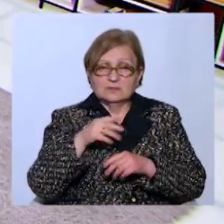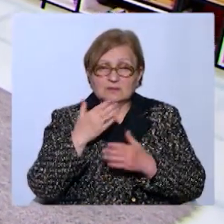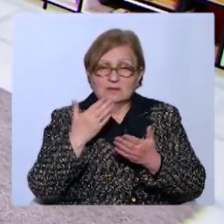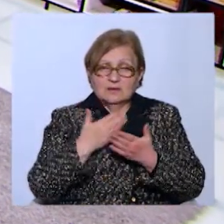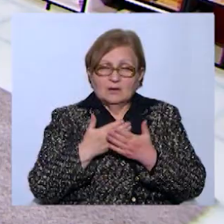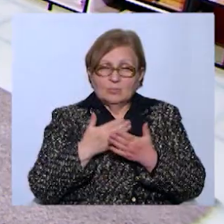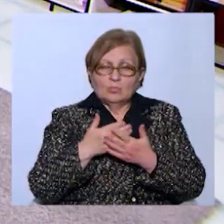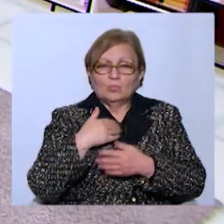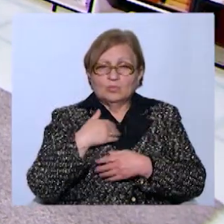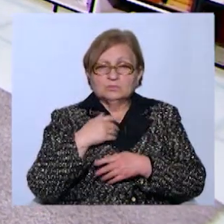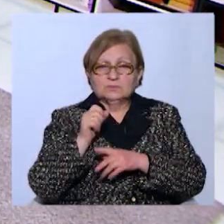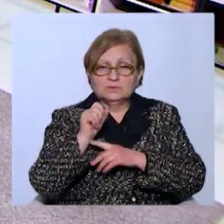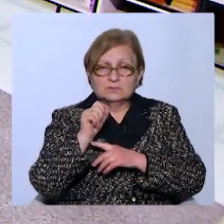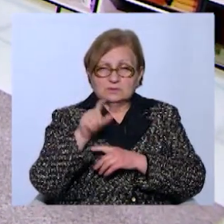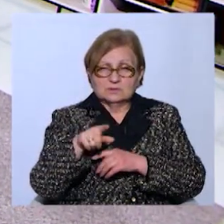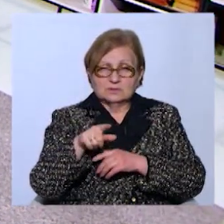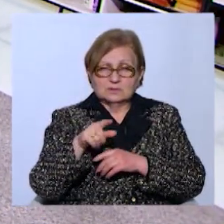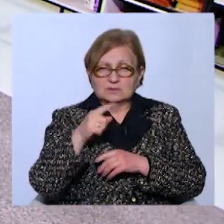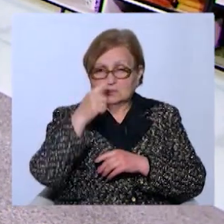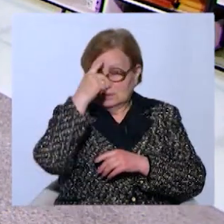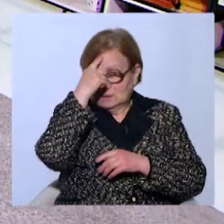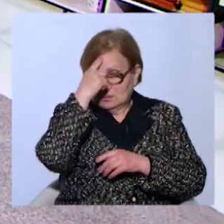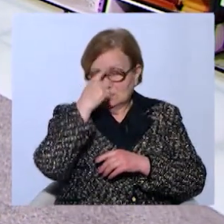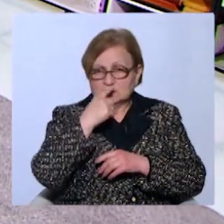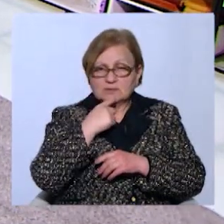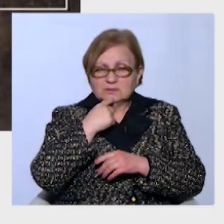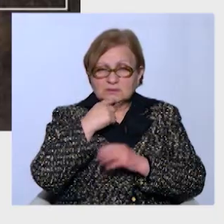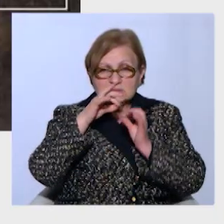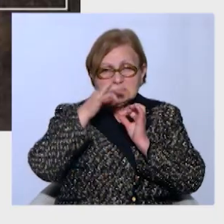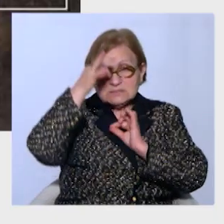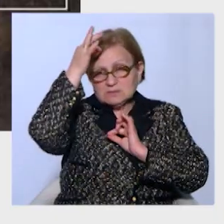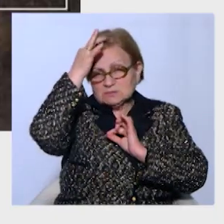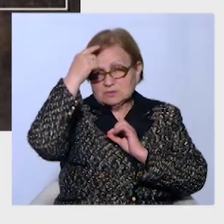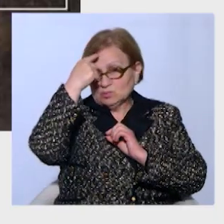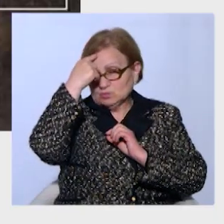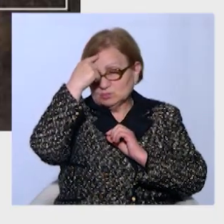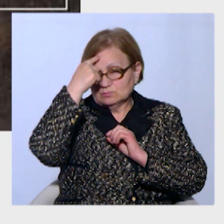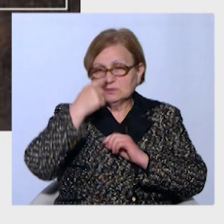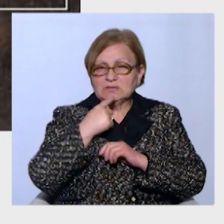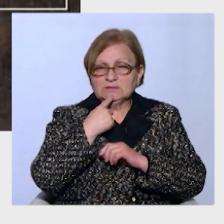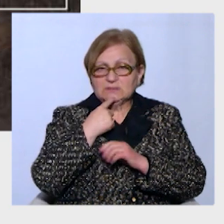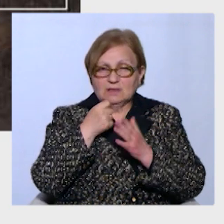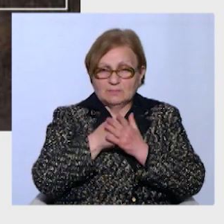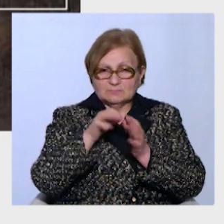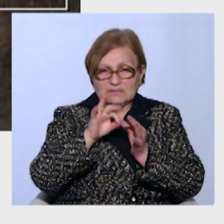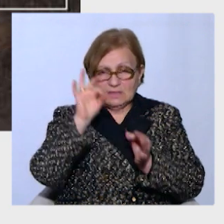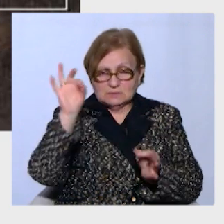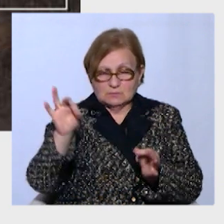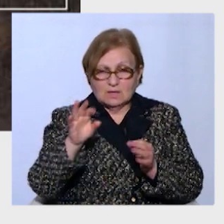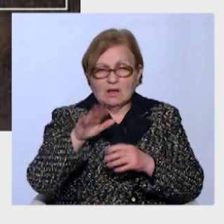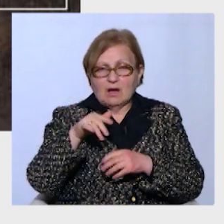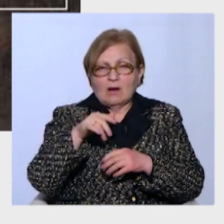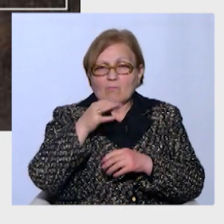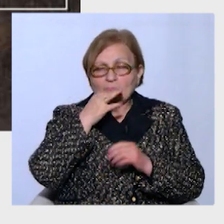ახლა დავალებას მოგცემთ. აი სახის სიგრძე შუბლიდან ნიკაპამდე, ანუ აი შუბლიდან ნიკაპამდე გაიზომეთ. მერე